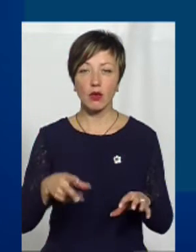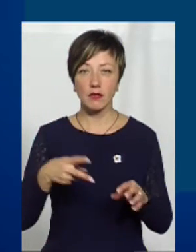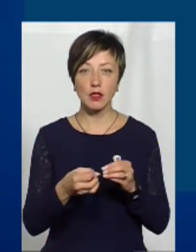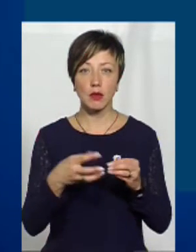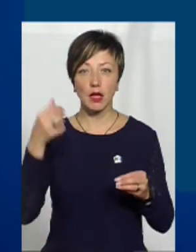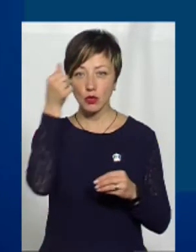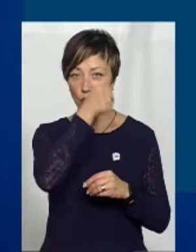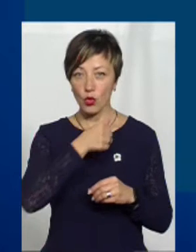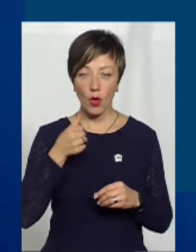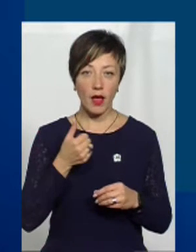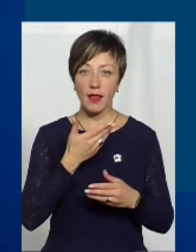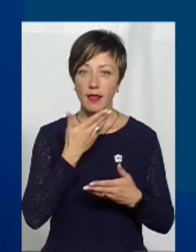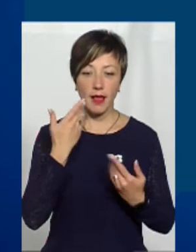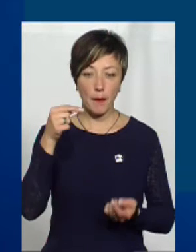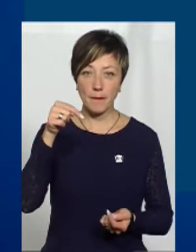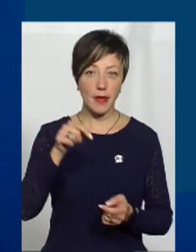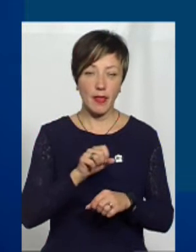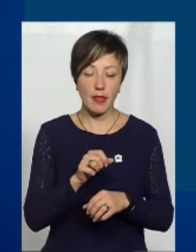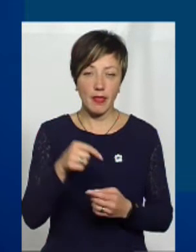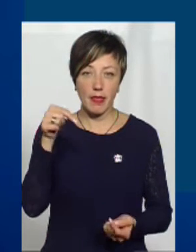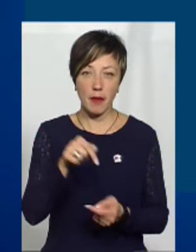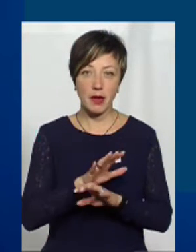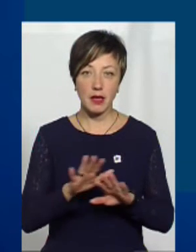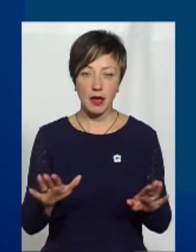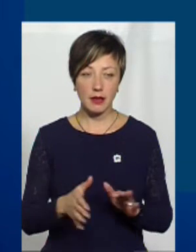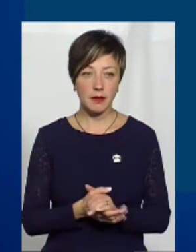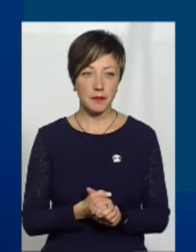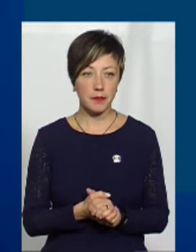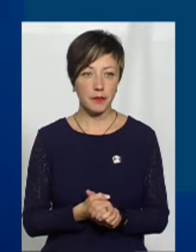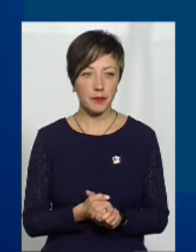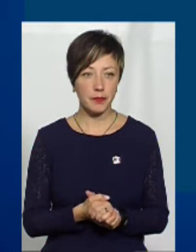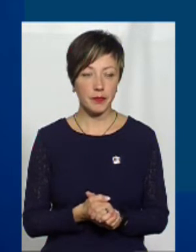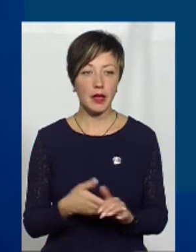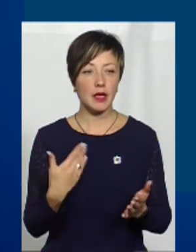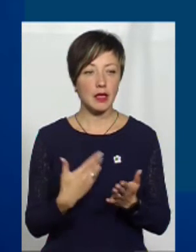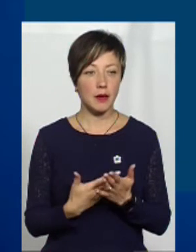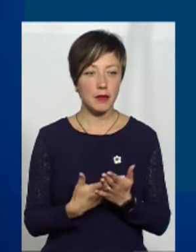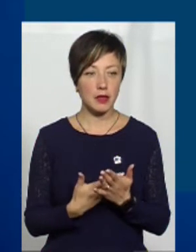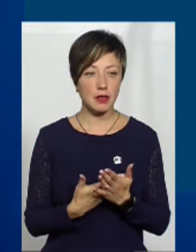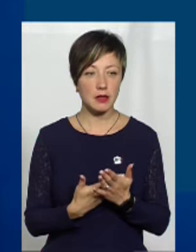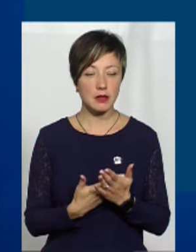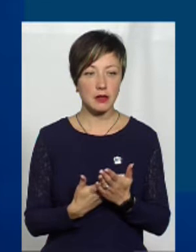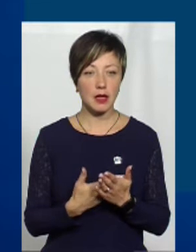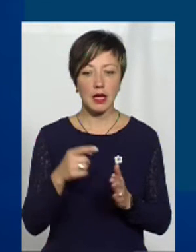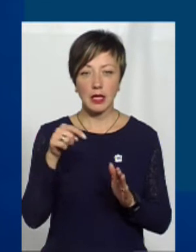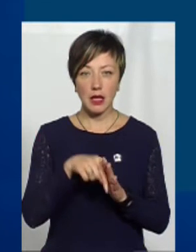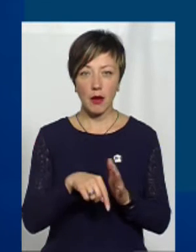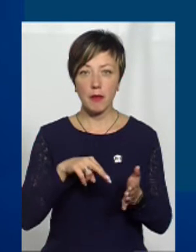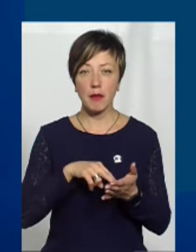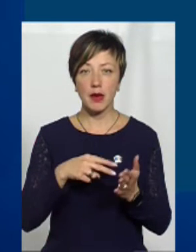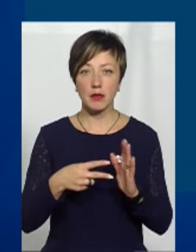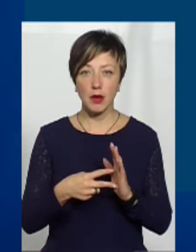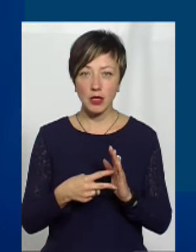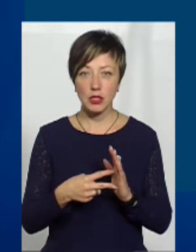року не є прийнятним. І розкажу скільки. Наприклад, там передбачена